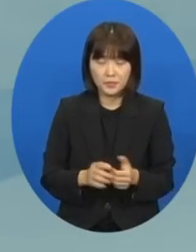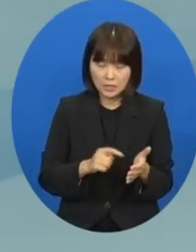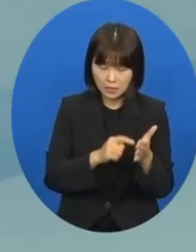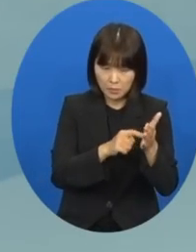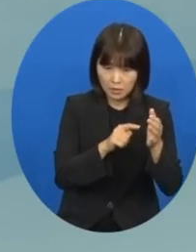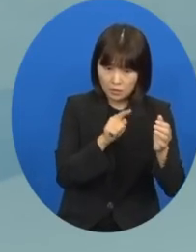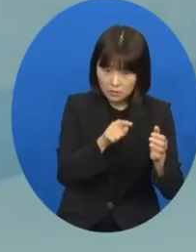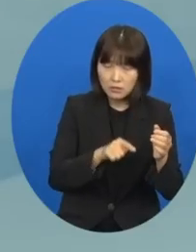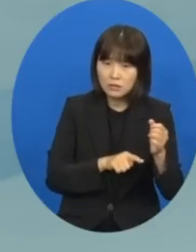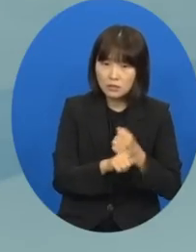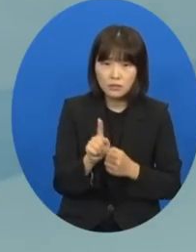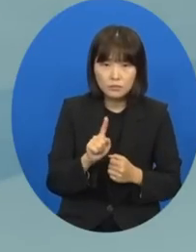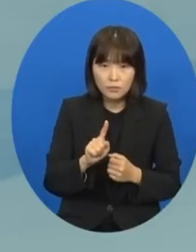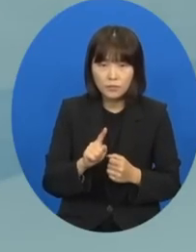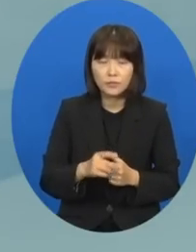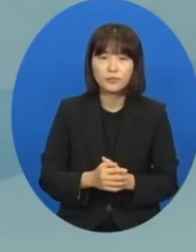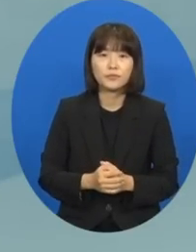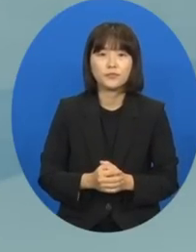수 있겠습니다. 성급함은